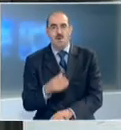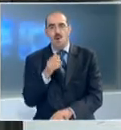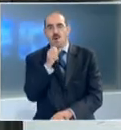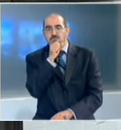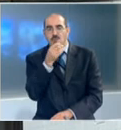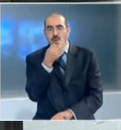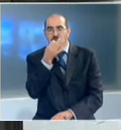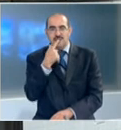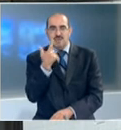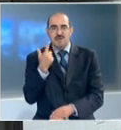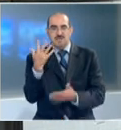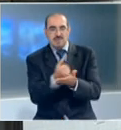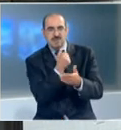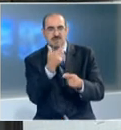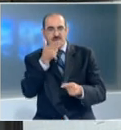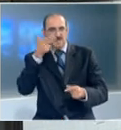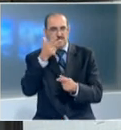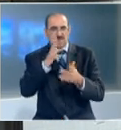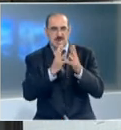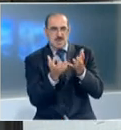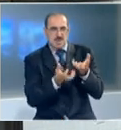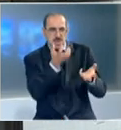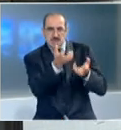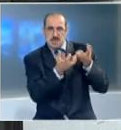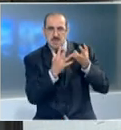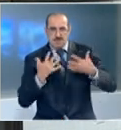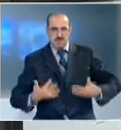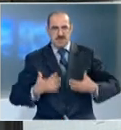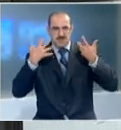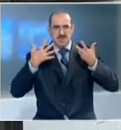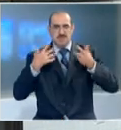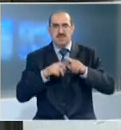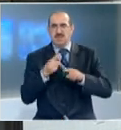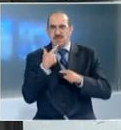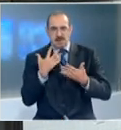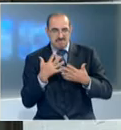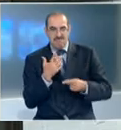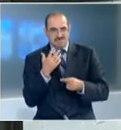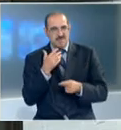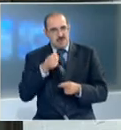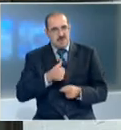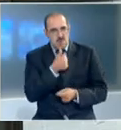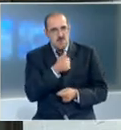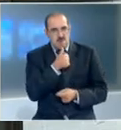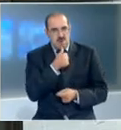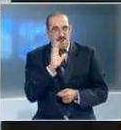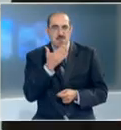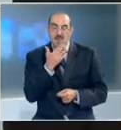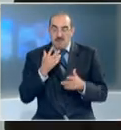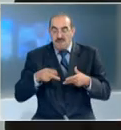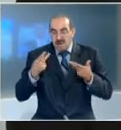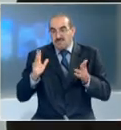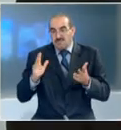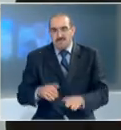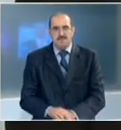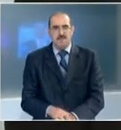مبليسي، محروق بالنار، هاد العين ميتة وهذه فيها أربع راه باقي الحمد لله من حياة. أنا واحد